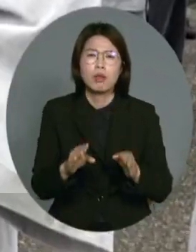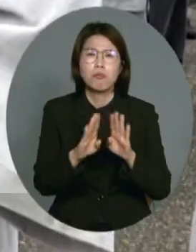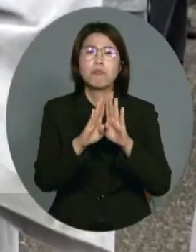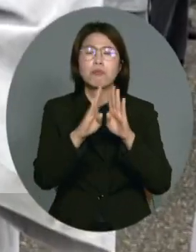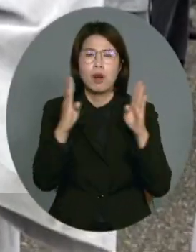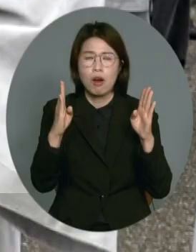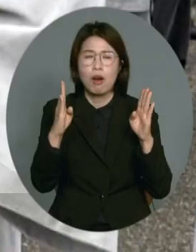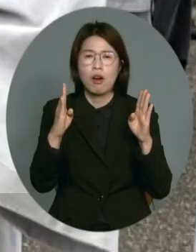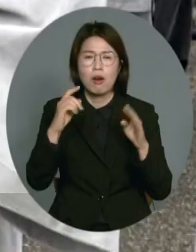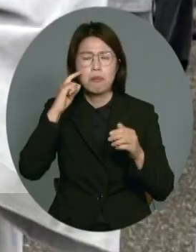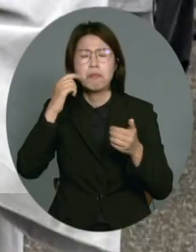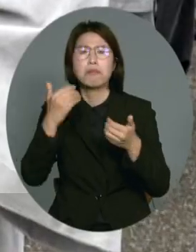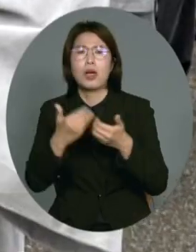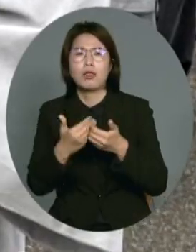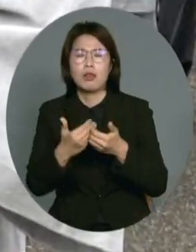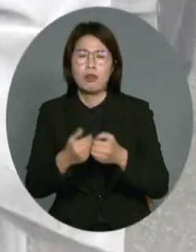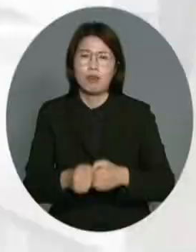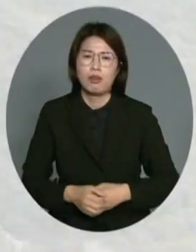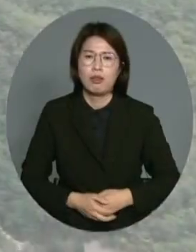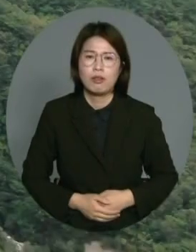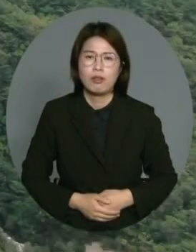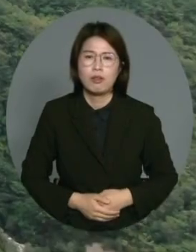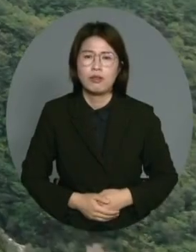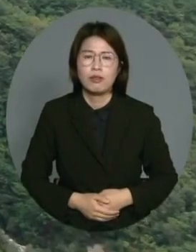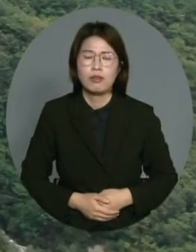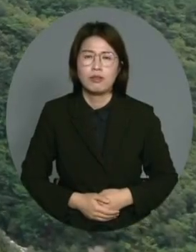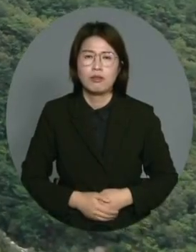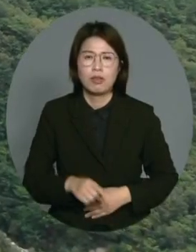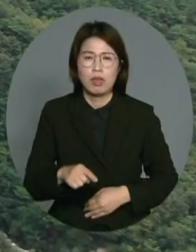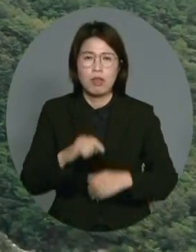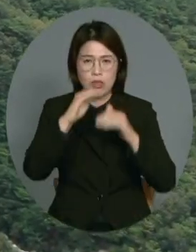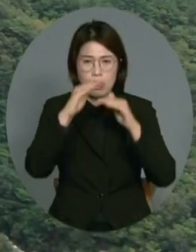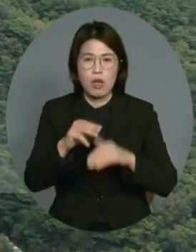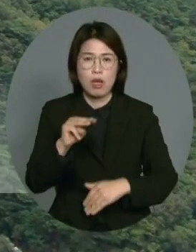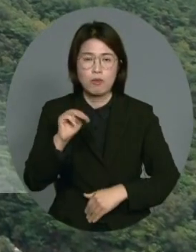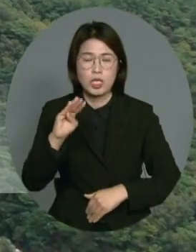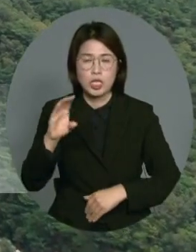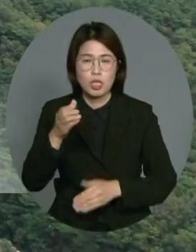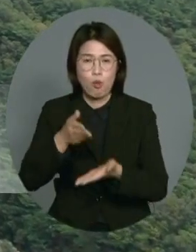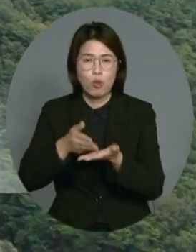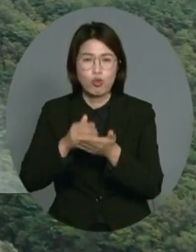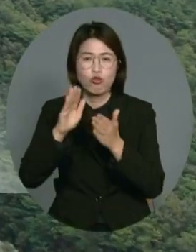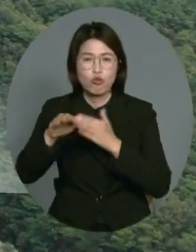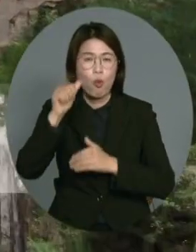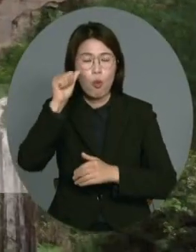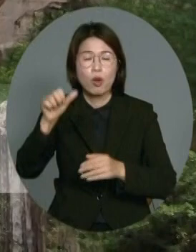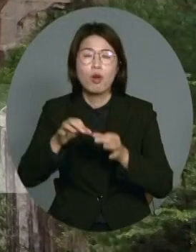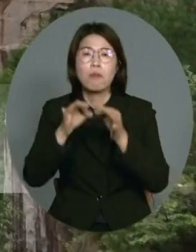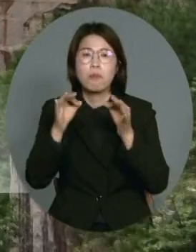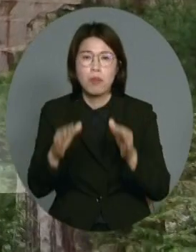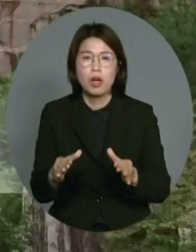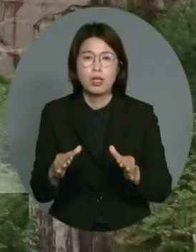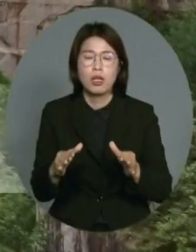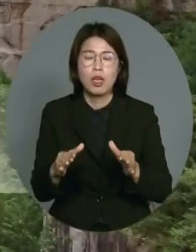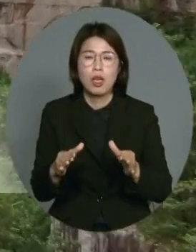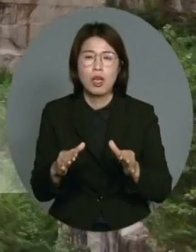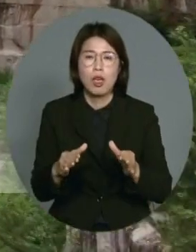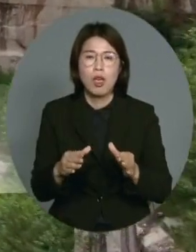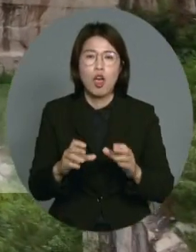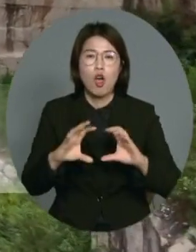문을 열게 되자 반대하고 나선겁니다이 사실을 알린 MBC 보도 이후 5개월 만에 용주